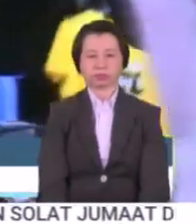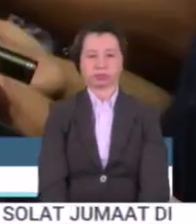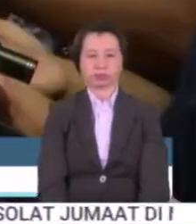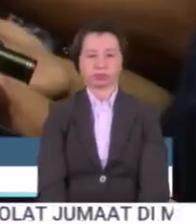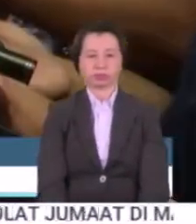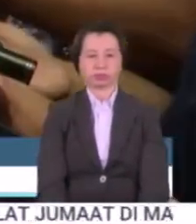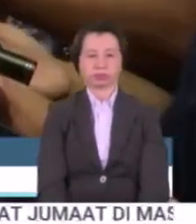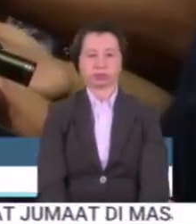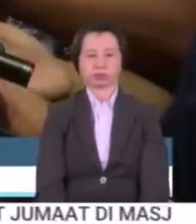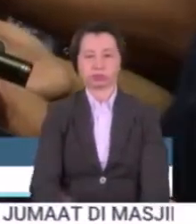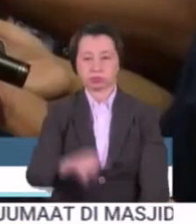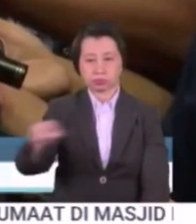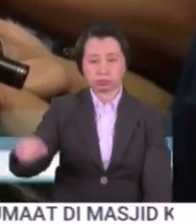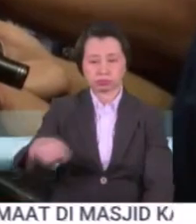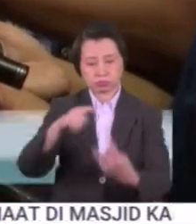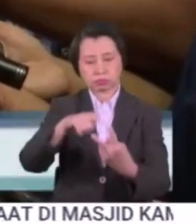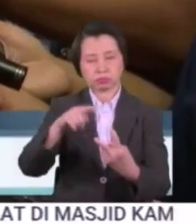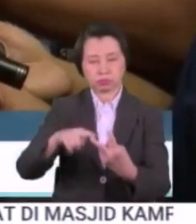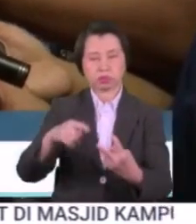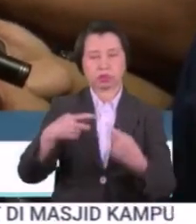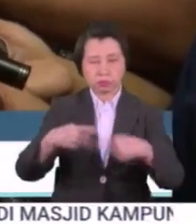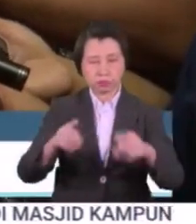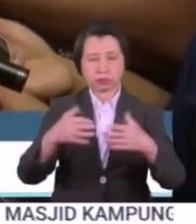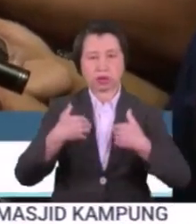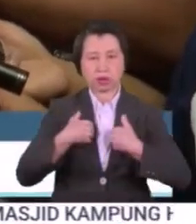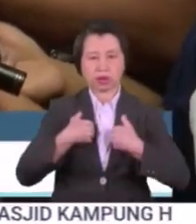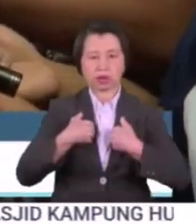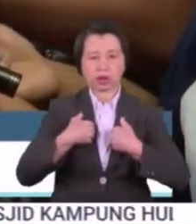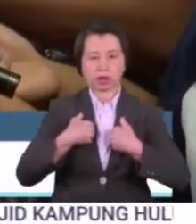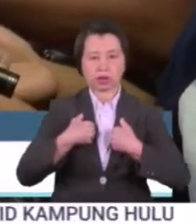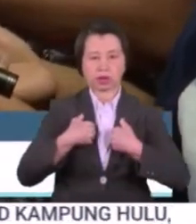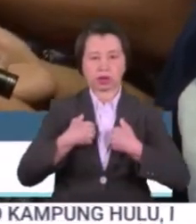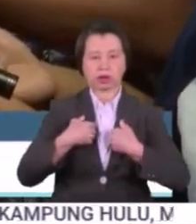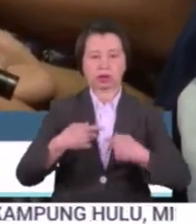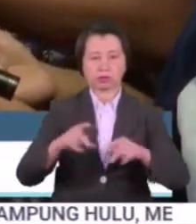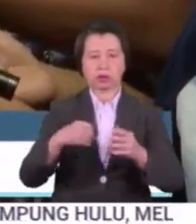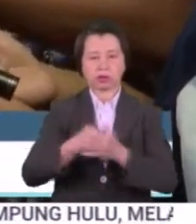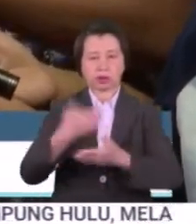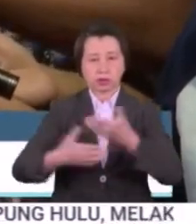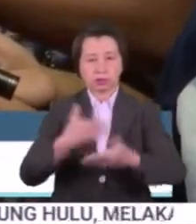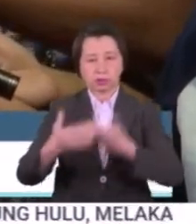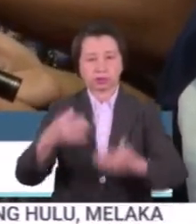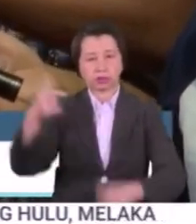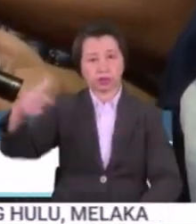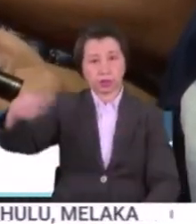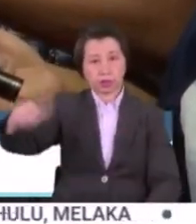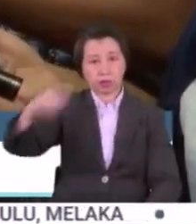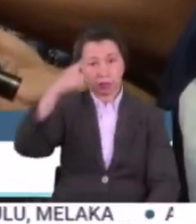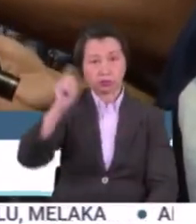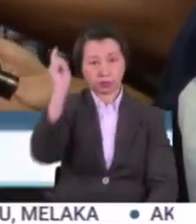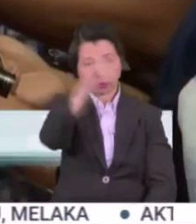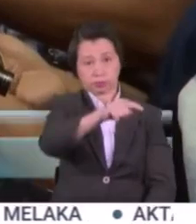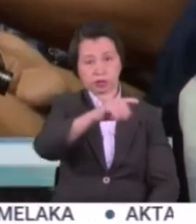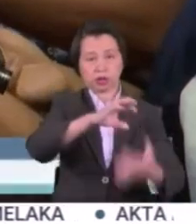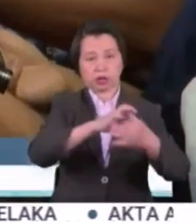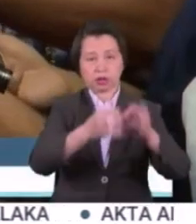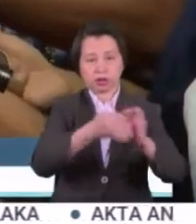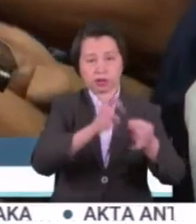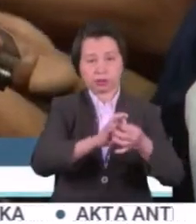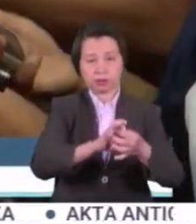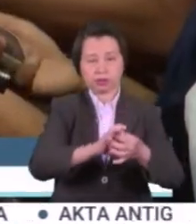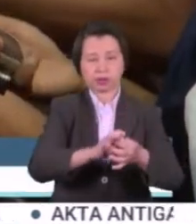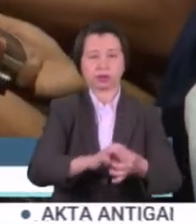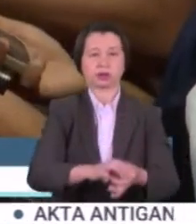2024 mereka masih ada peluang untuk proses kelayakan dalam olimpik lah buat masa ini semua yang telah dipilih